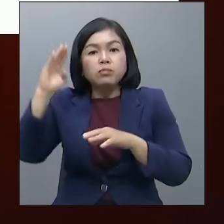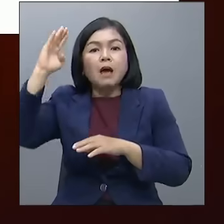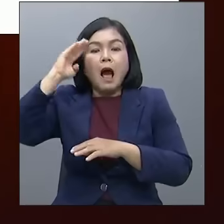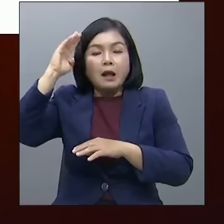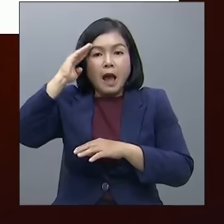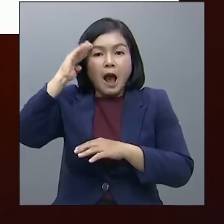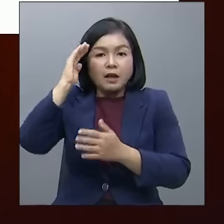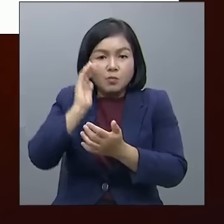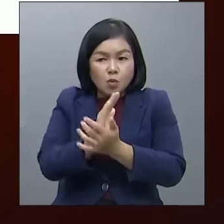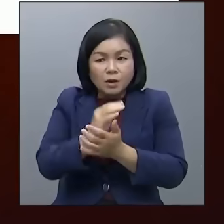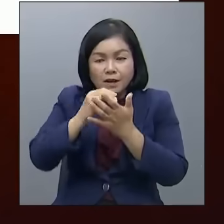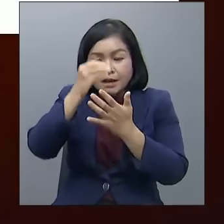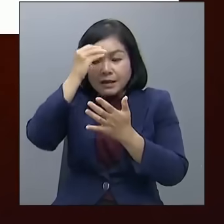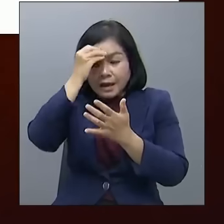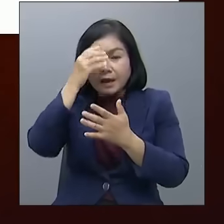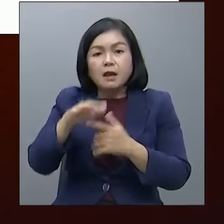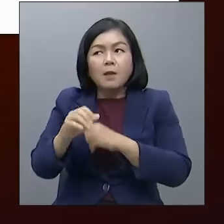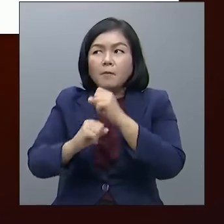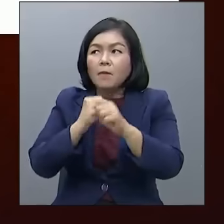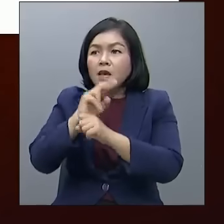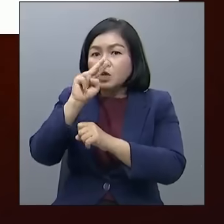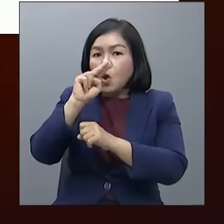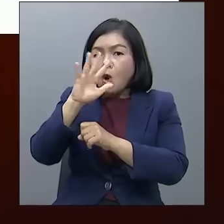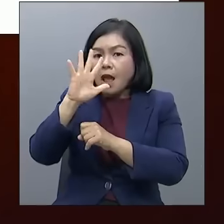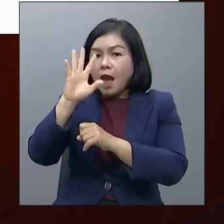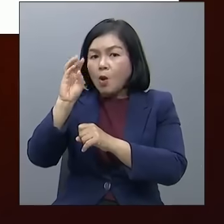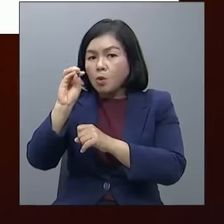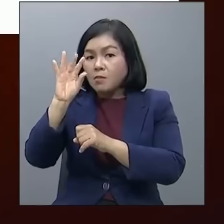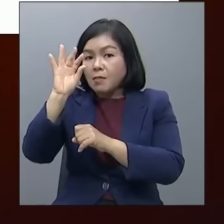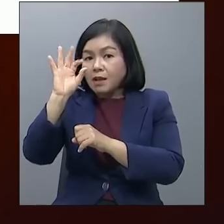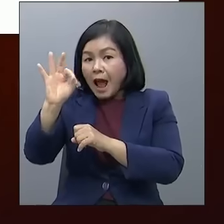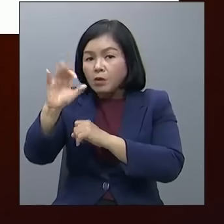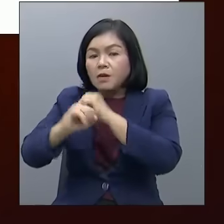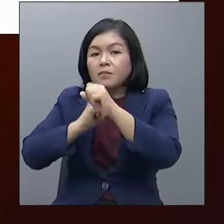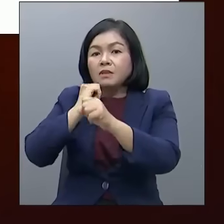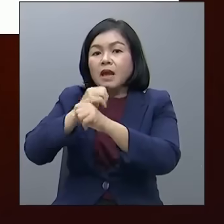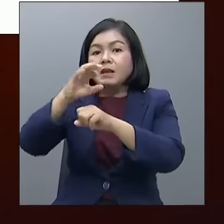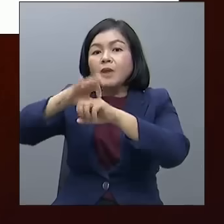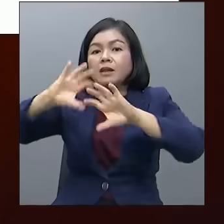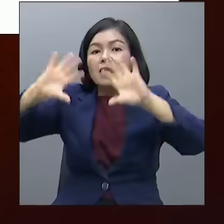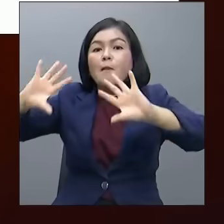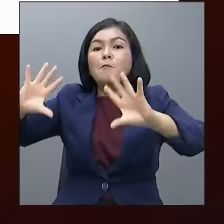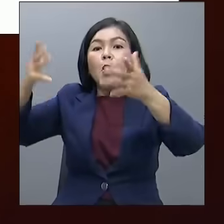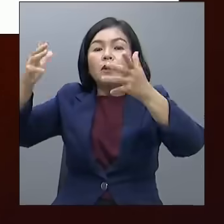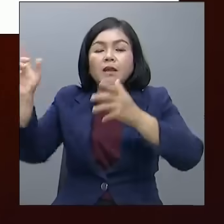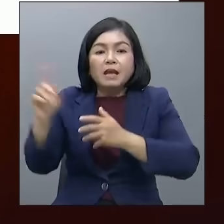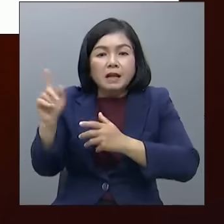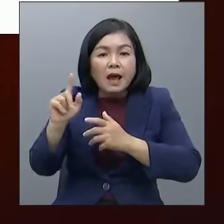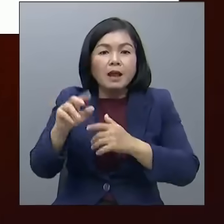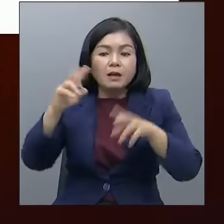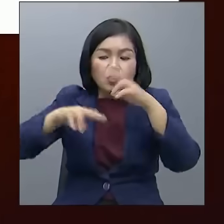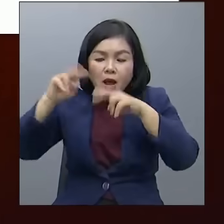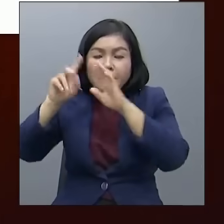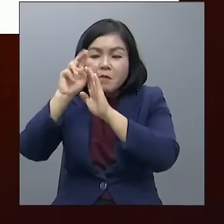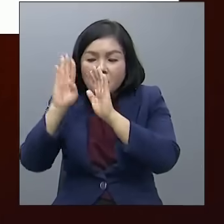25นรต.41เกษียณปี69ค่ะผลงานโดดเด่นเช่นการมอบหมายให้ตั้งคณะทำงานทบทวนแก้ไขระเบียบกตร.